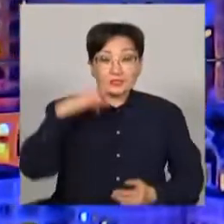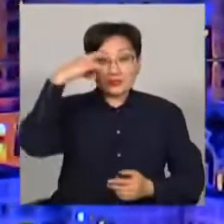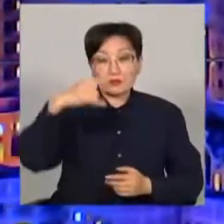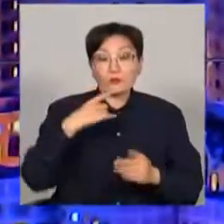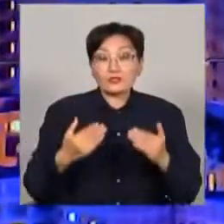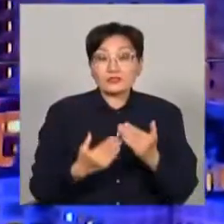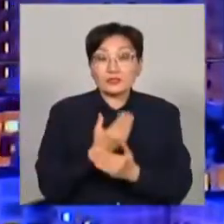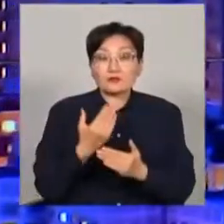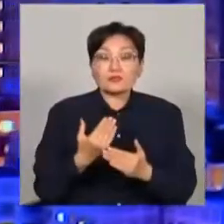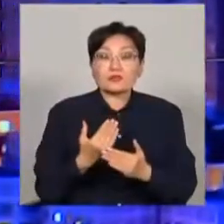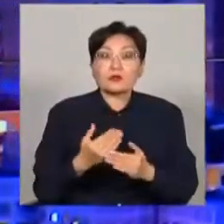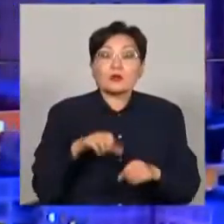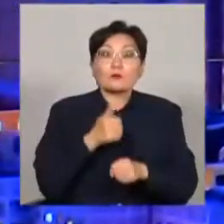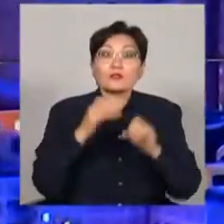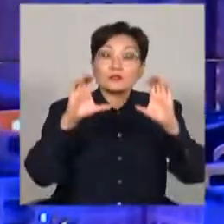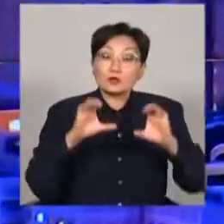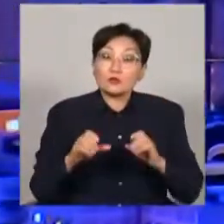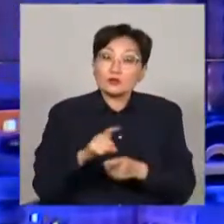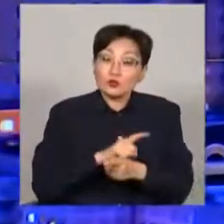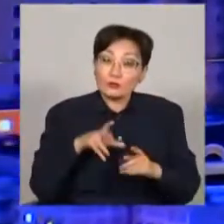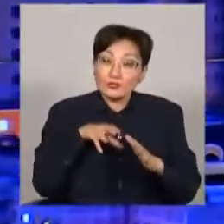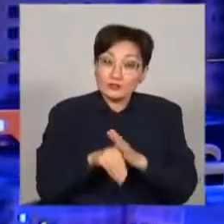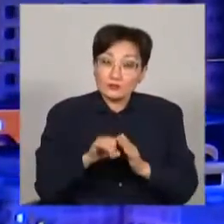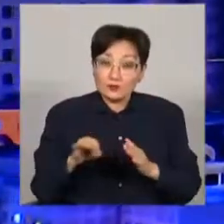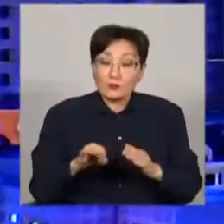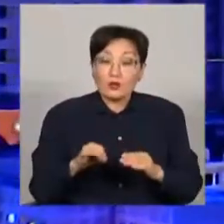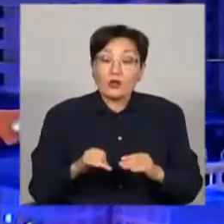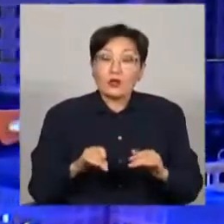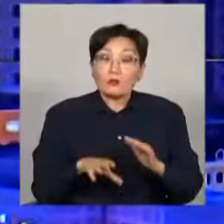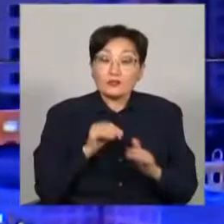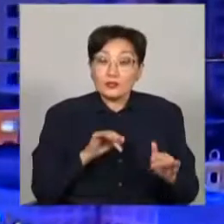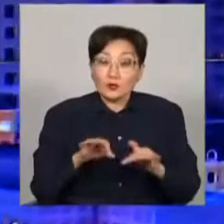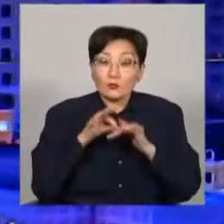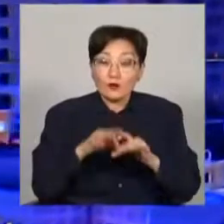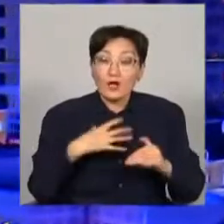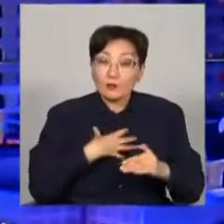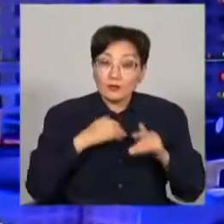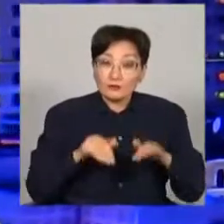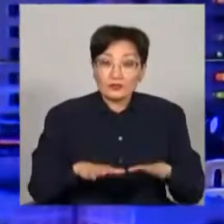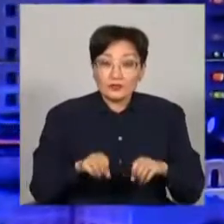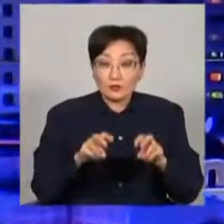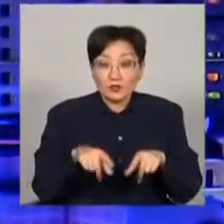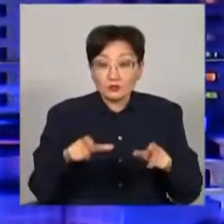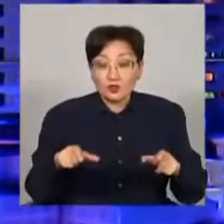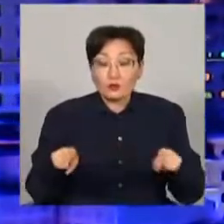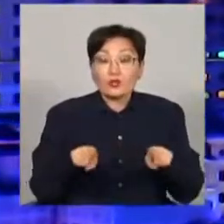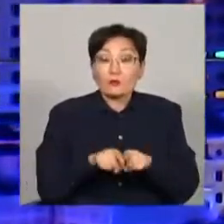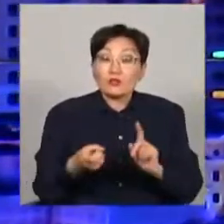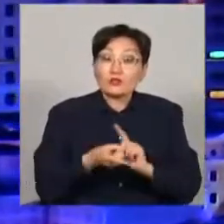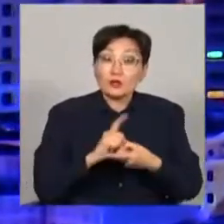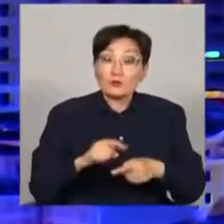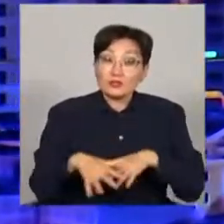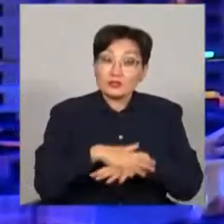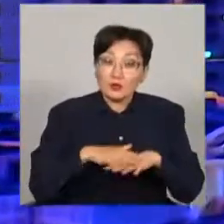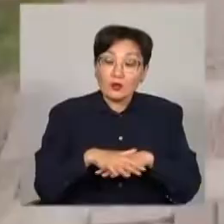Қазақстанның жаңа кезегінде конституцияға өзгерістер енгізу және референдум өткізу маңызды шешім. Саясаткердің пікірінше, бұл өзгерістерде